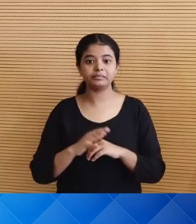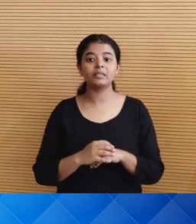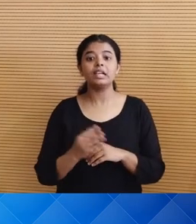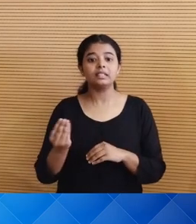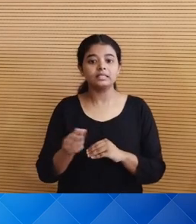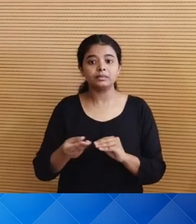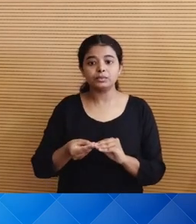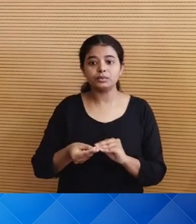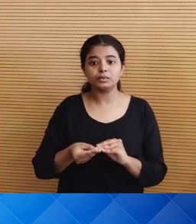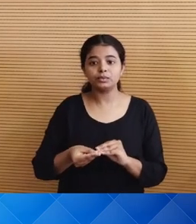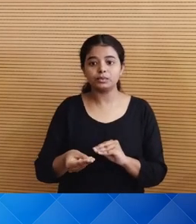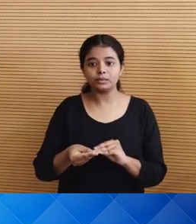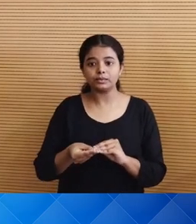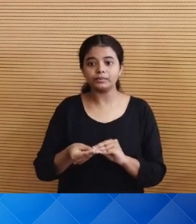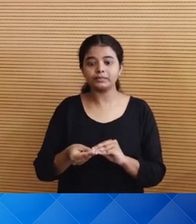समय में।